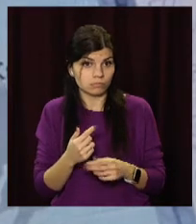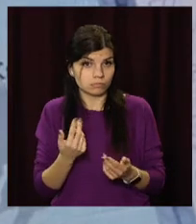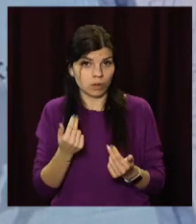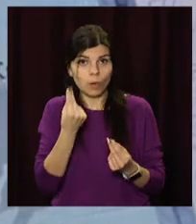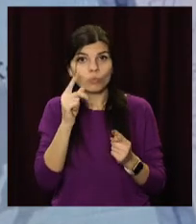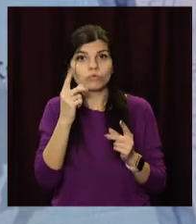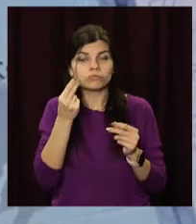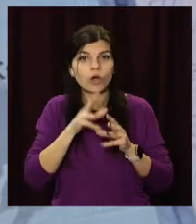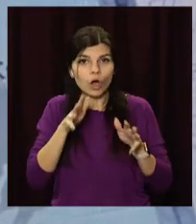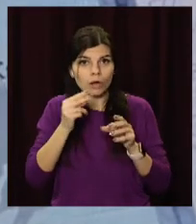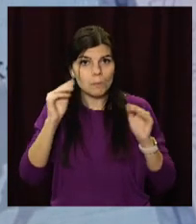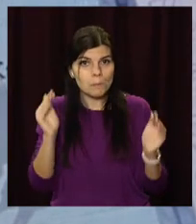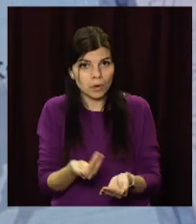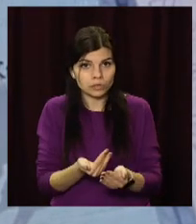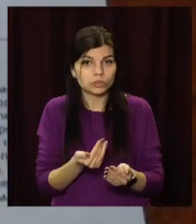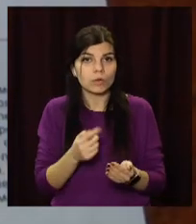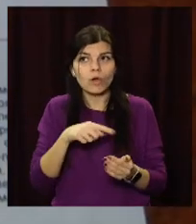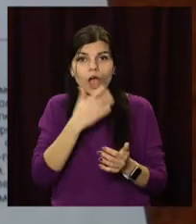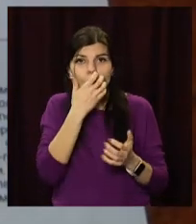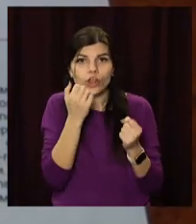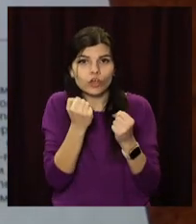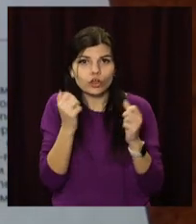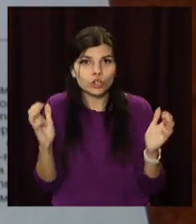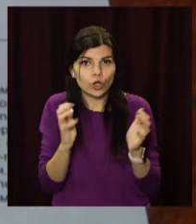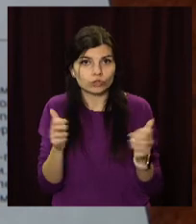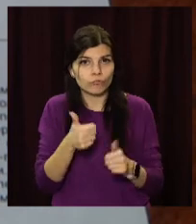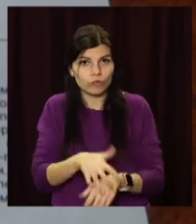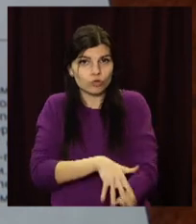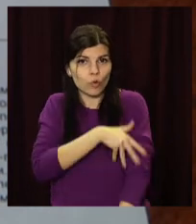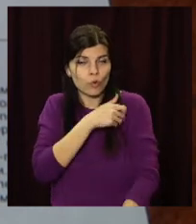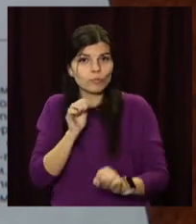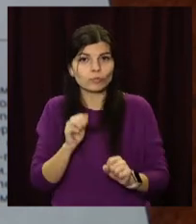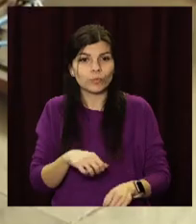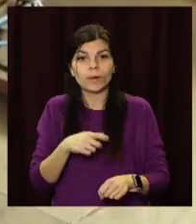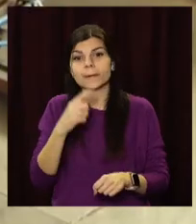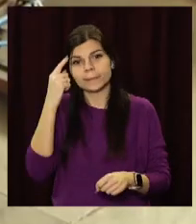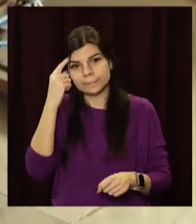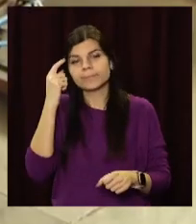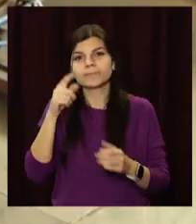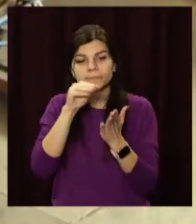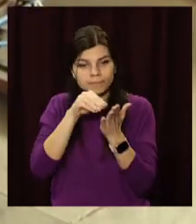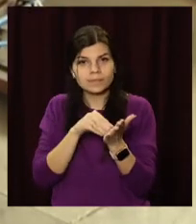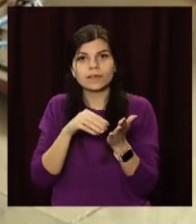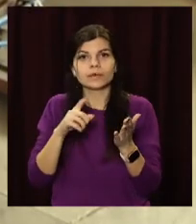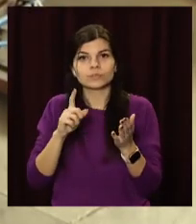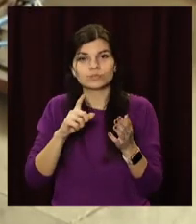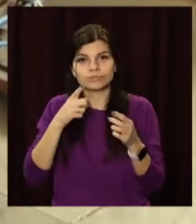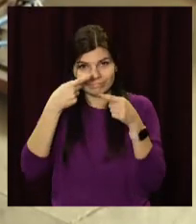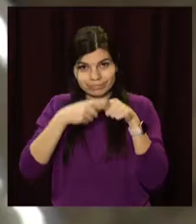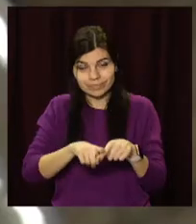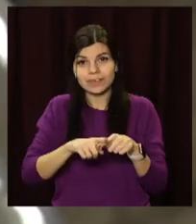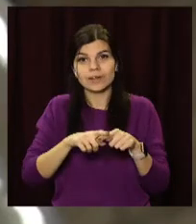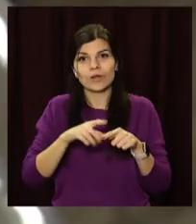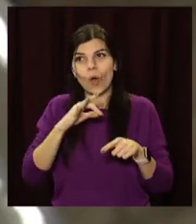Свій винахід Юрій запатентував. Говорить, продовжить займатися енергоефективними розробками та вдосконалювати напрацьоване. Інна